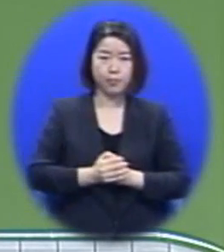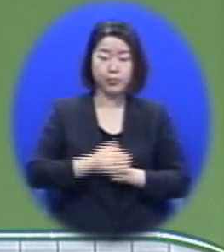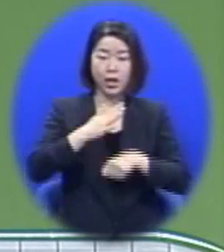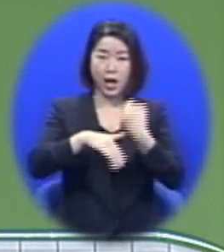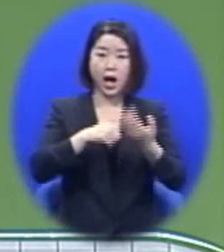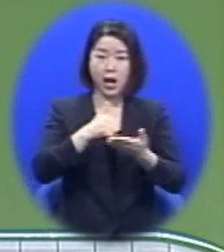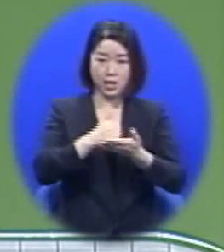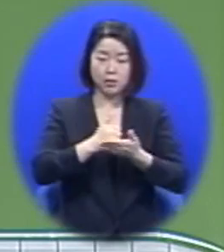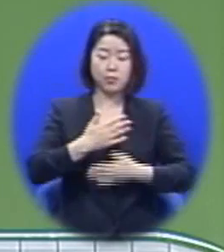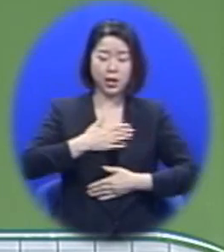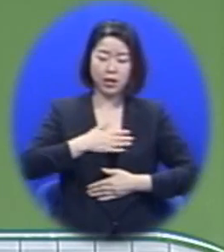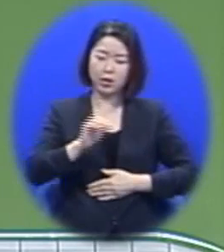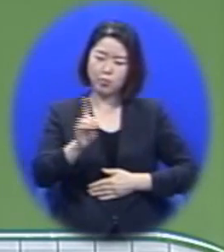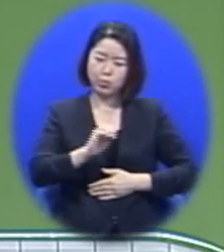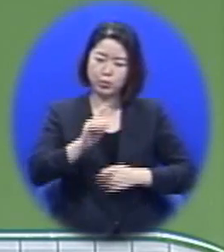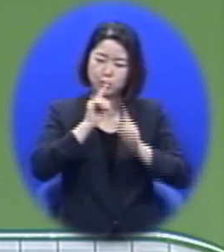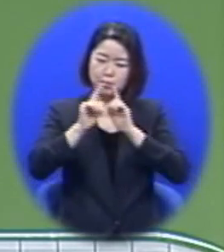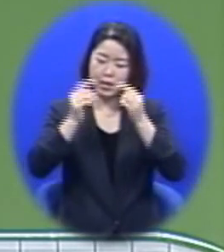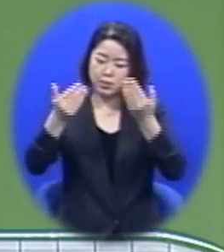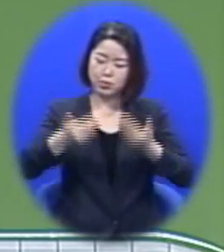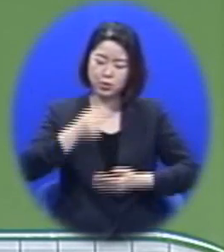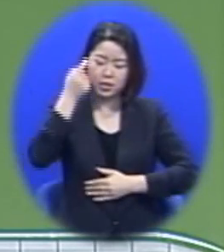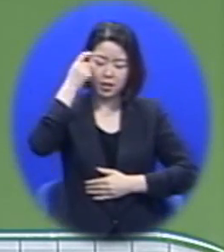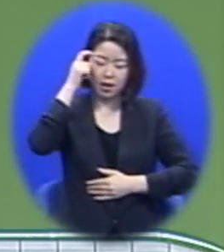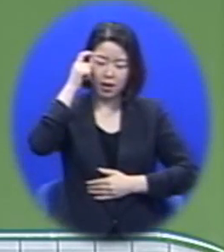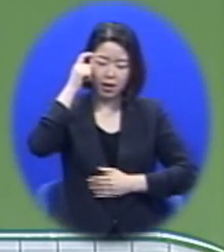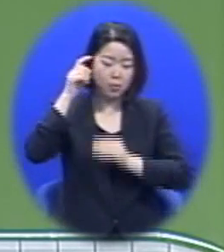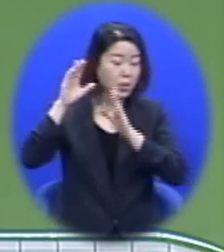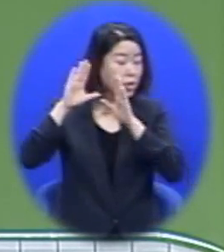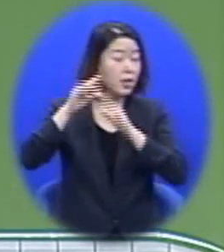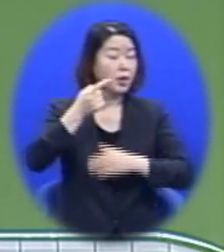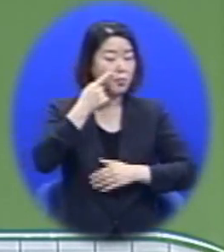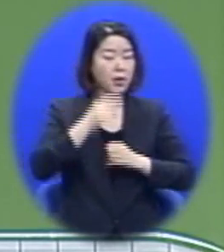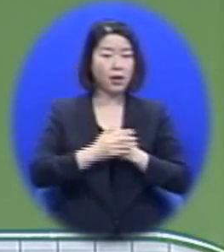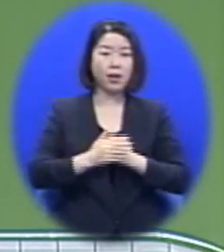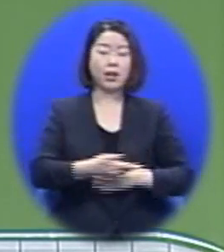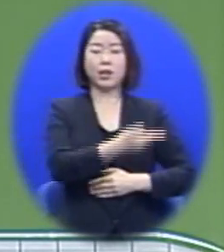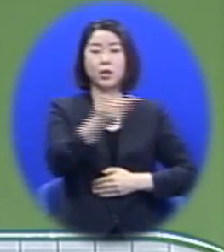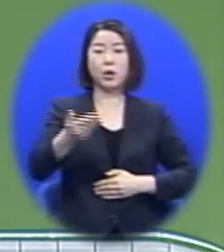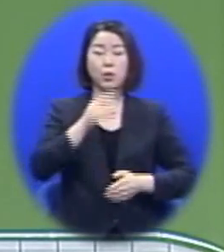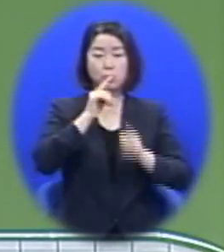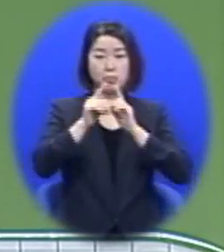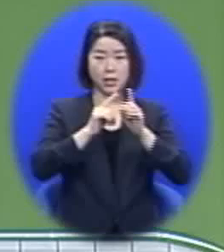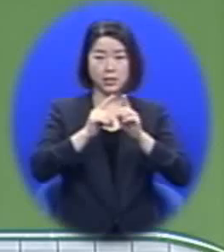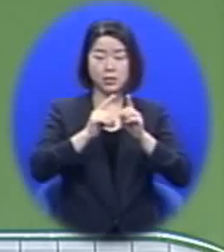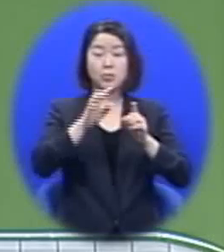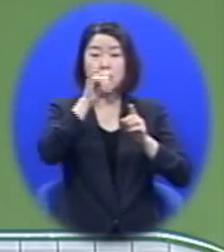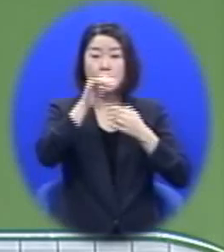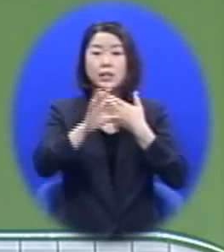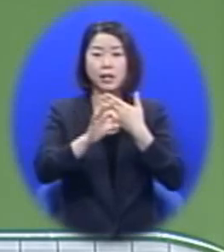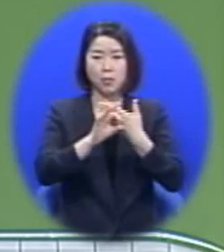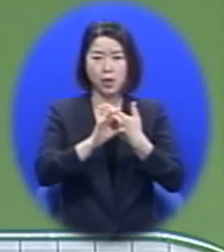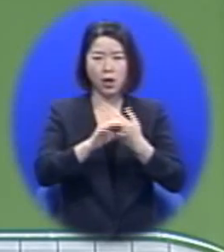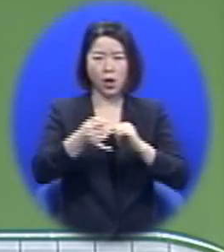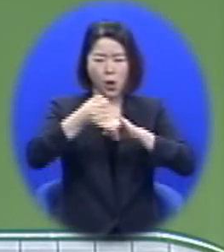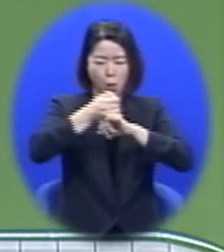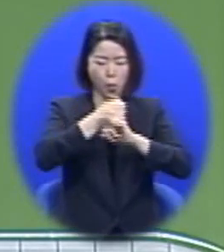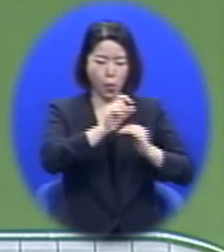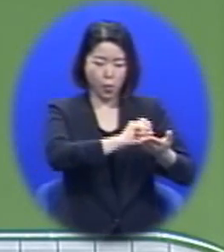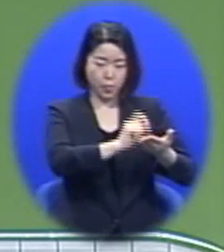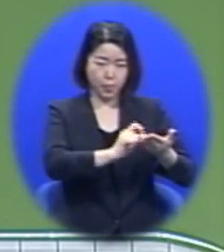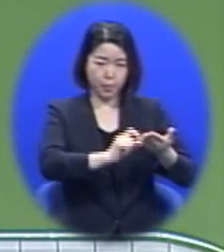하나님, 나에게 무슨 말씀을 주시는가? 오늘 그런 말씀이 여러분에게 있다면 그걸 반드시 기록하시기